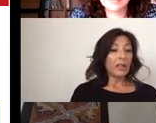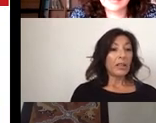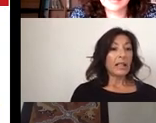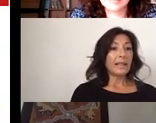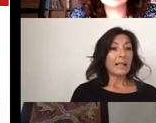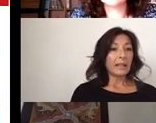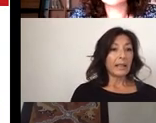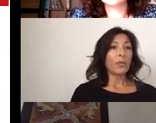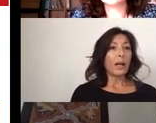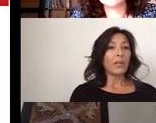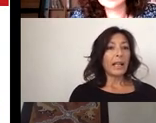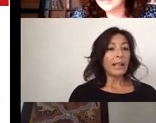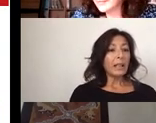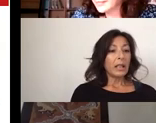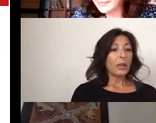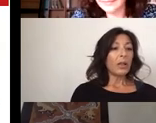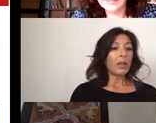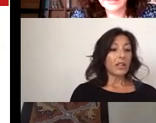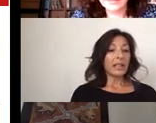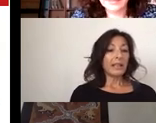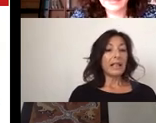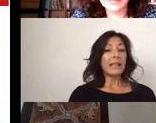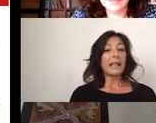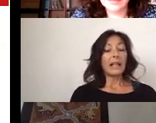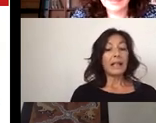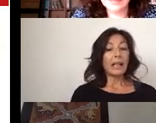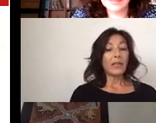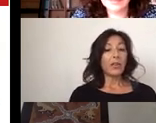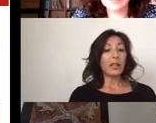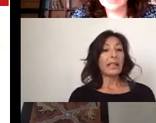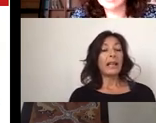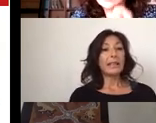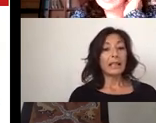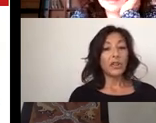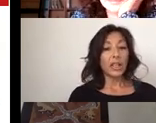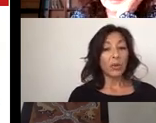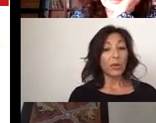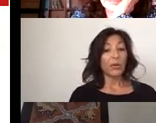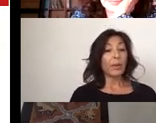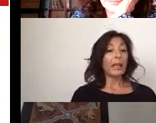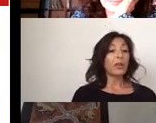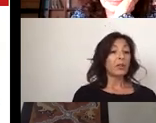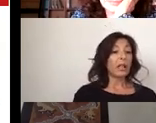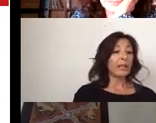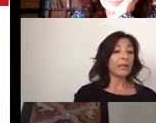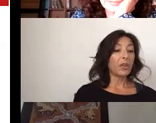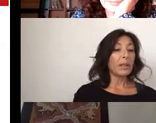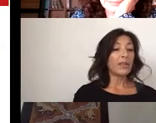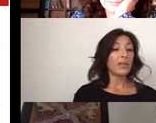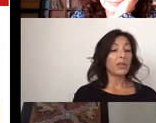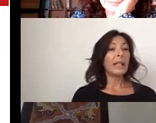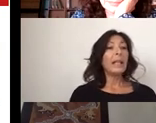Quindi quello che ci interessa, sì, qua, ok. Quello che ci interessa analizzare è la relazione tra le strategie dell'Unione Europea contro la